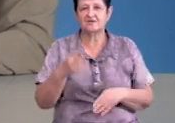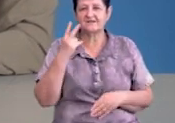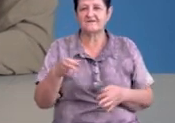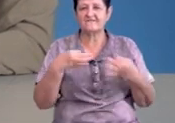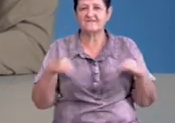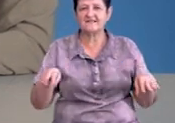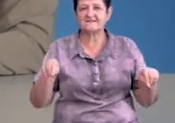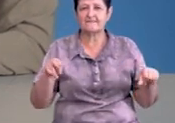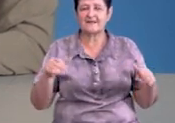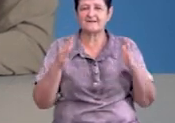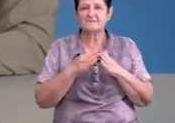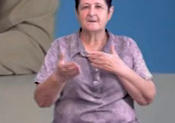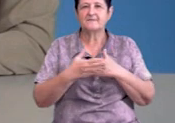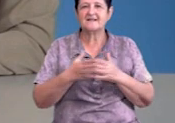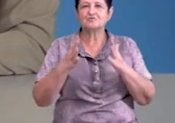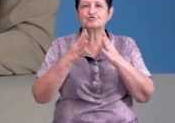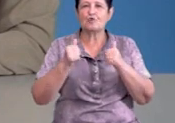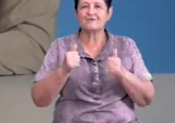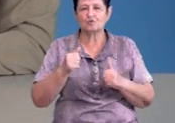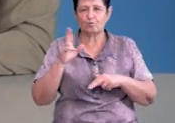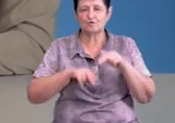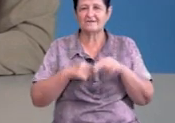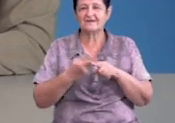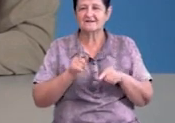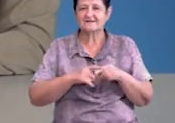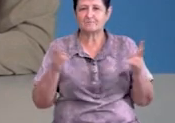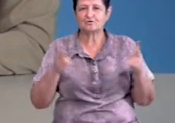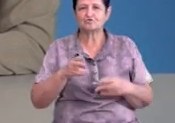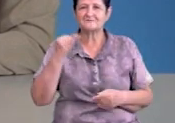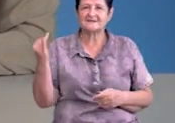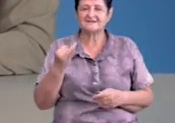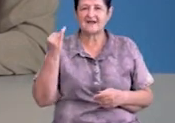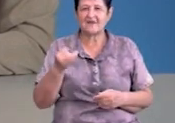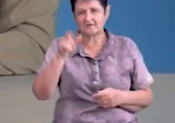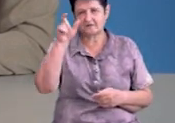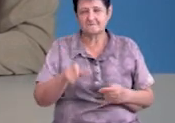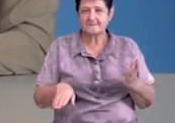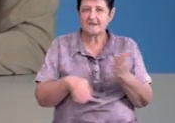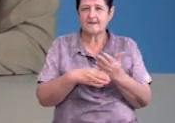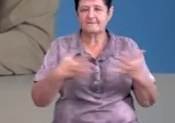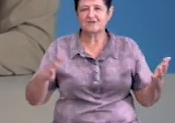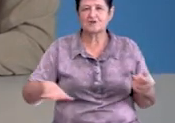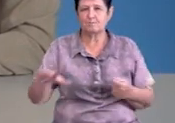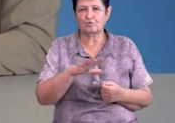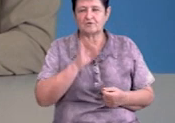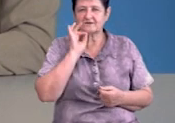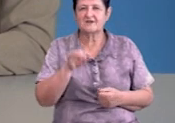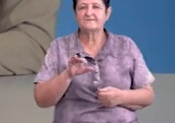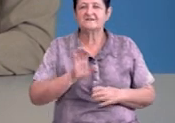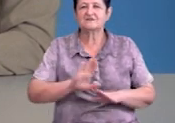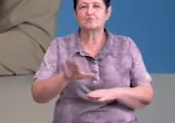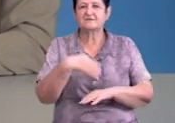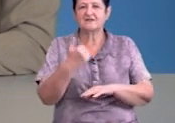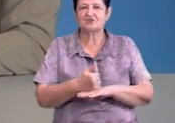земельні ділянки біля зруйнованої будівлі. Це потрібно, щоб зацікавити інвестора більшими площами, каже заступник начальника